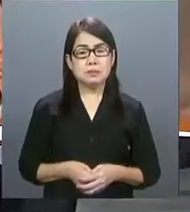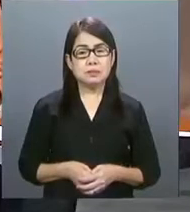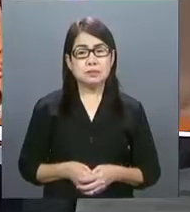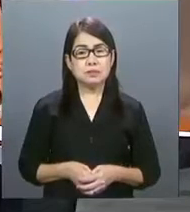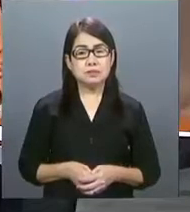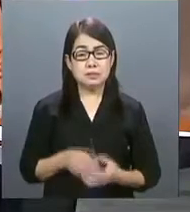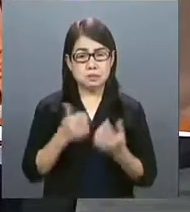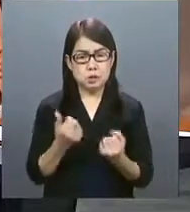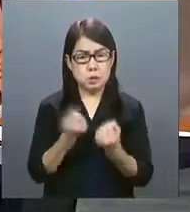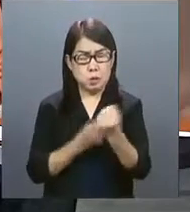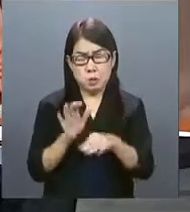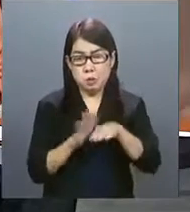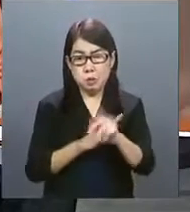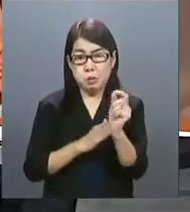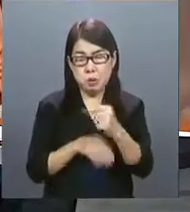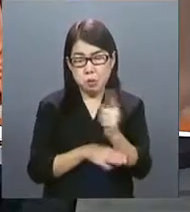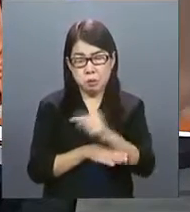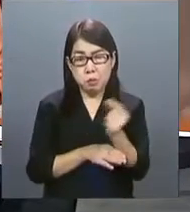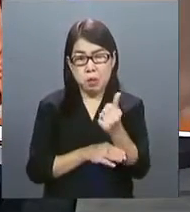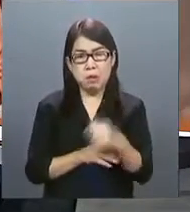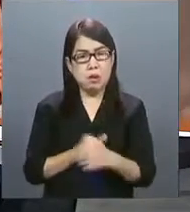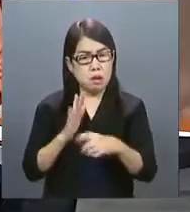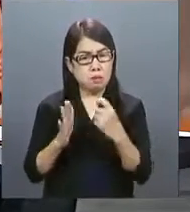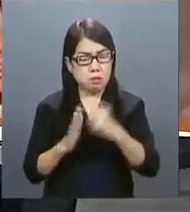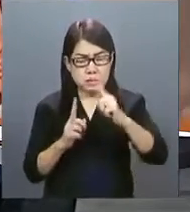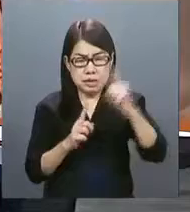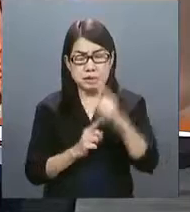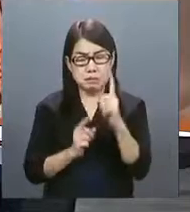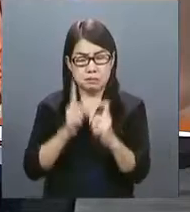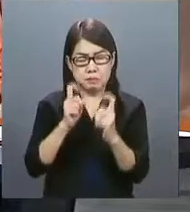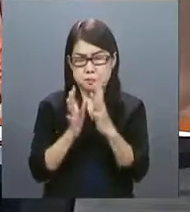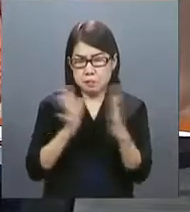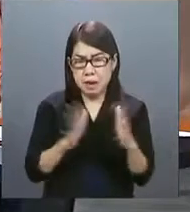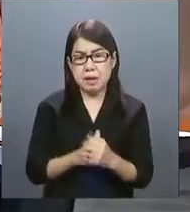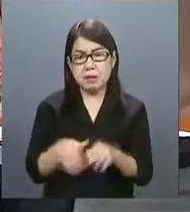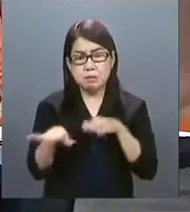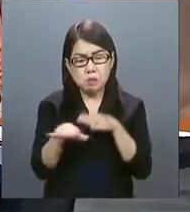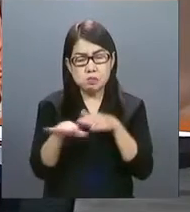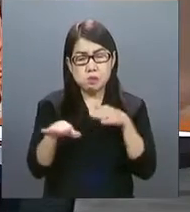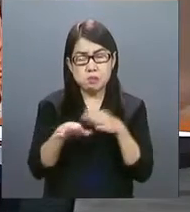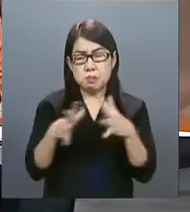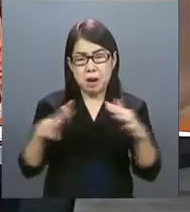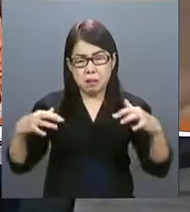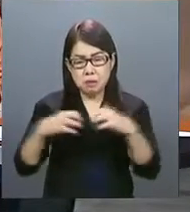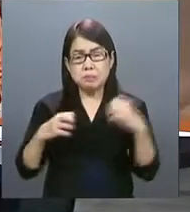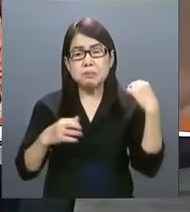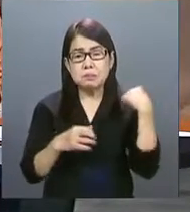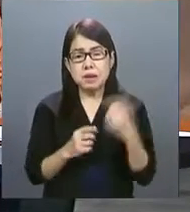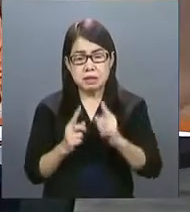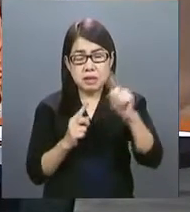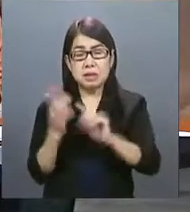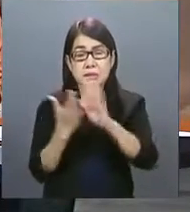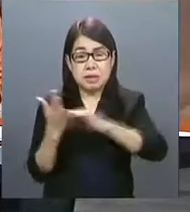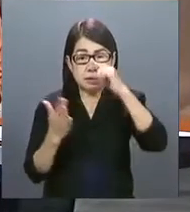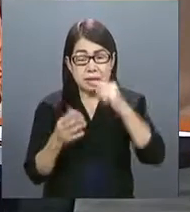คุณผู้ชมครับการขับรถเร็วนั้นเป็นสาเหตุอันดับหนึ่งนะครับที่ทำให้เกิดการเสียชีวิตจากอุบัติเหตุทางถนนของประเทศไทยโดยเฉพาะถนนมิตร